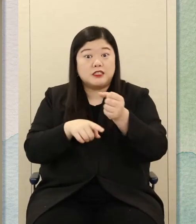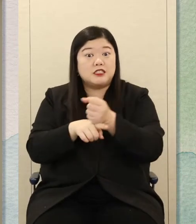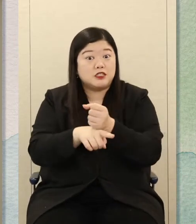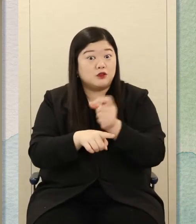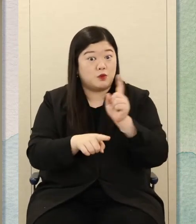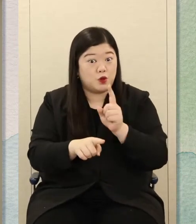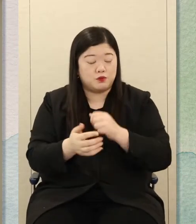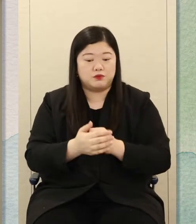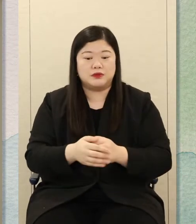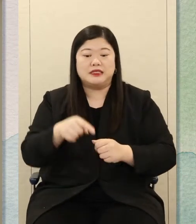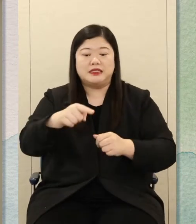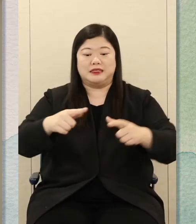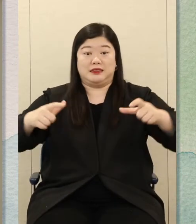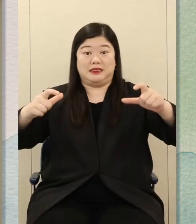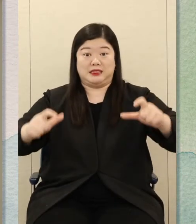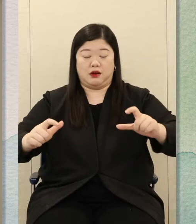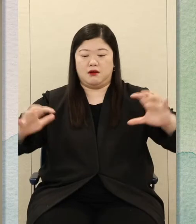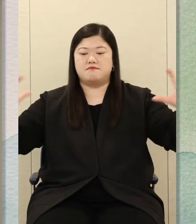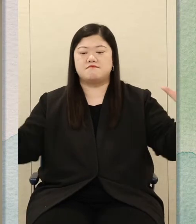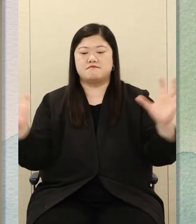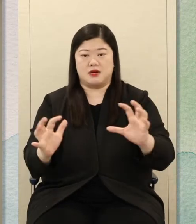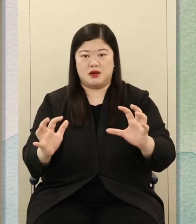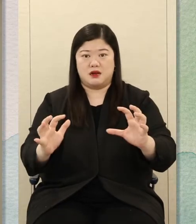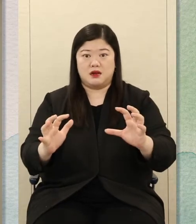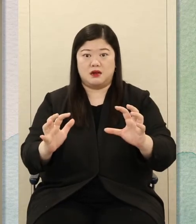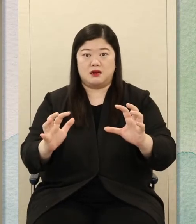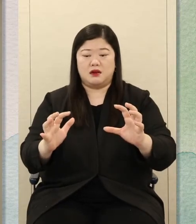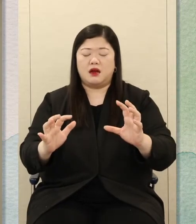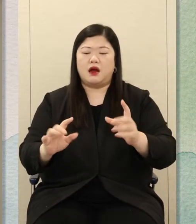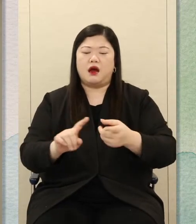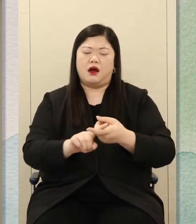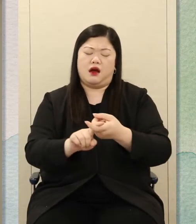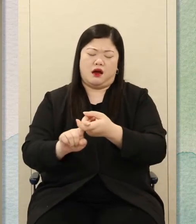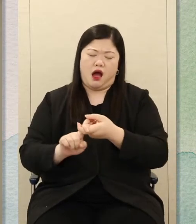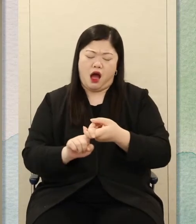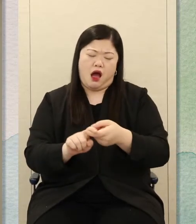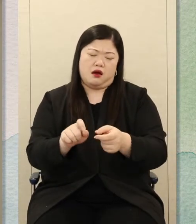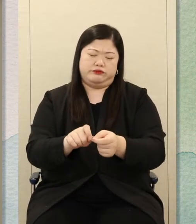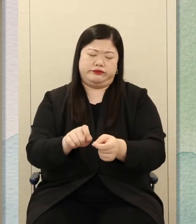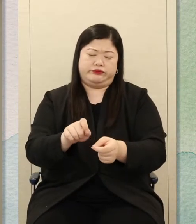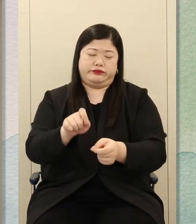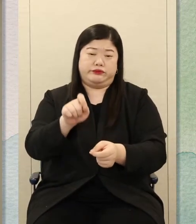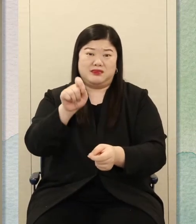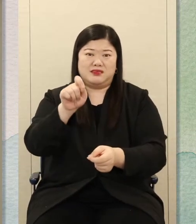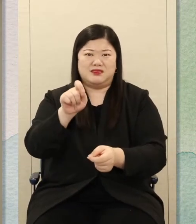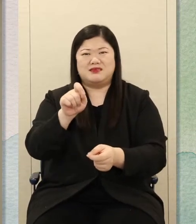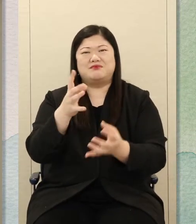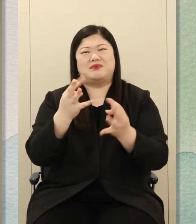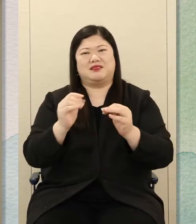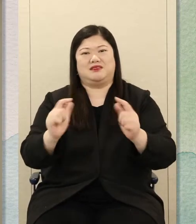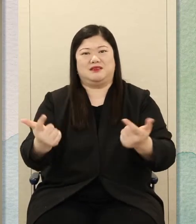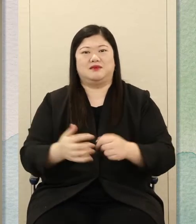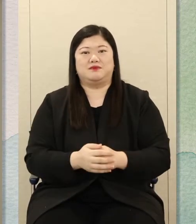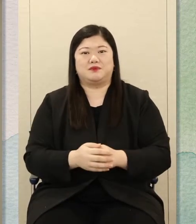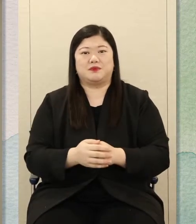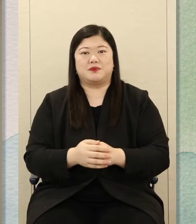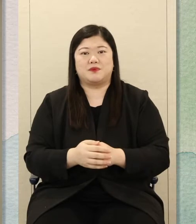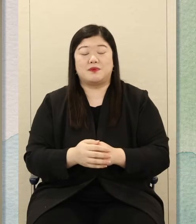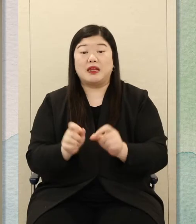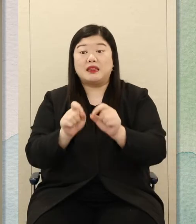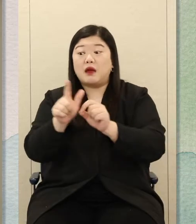지역에 끈끈하게 뿌리를 내리는 경우가 거의 없습니다. 대부분의 모임이 다 어떤